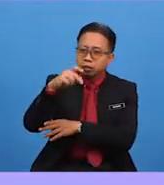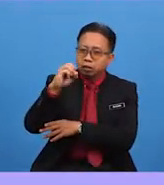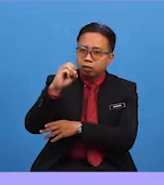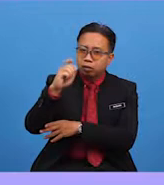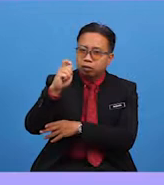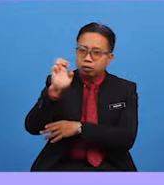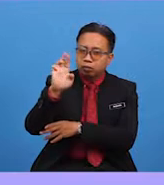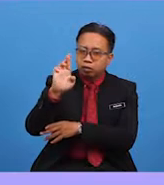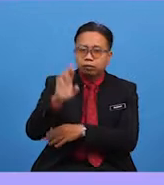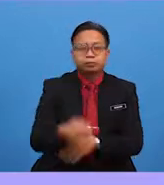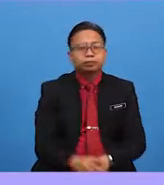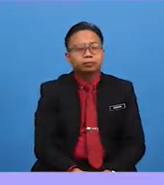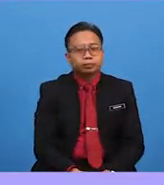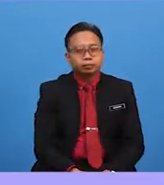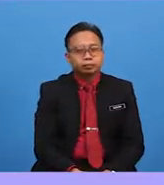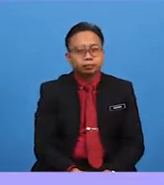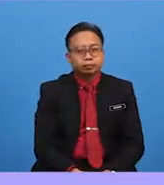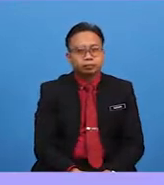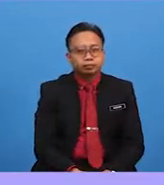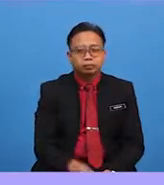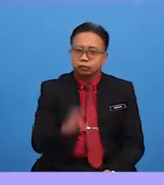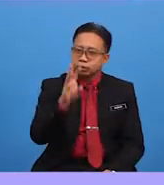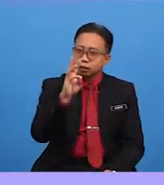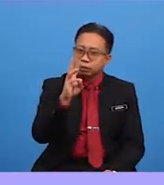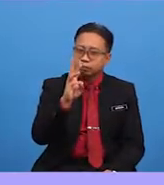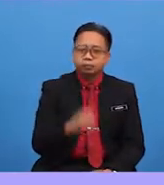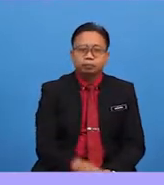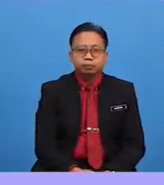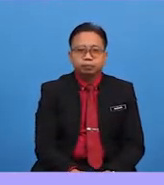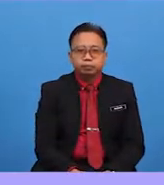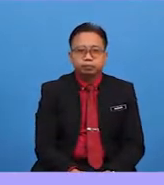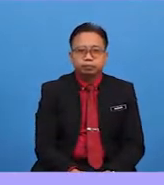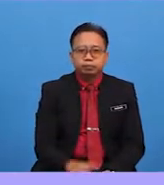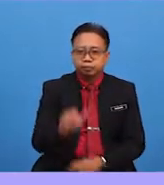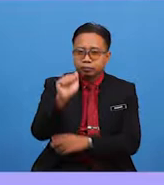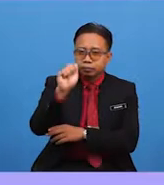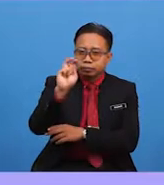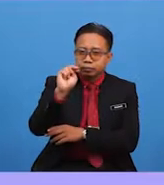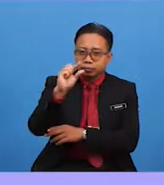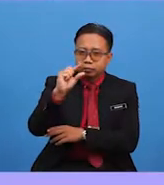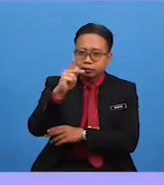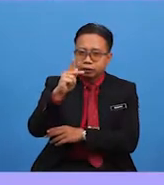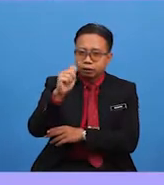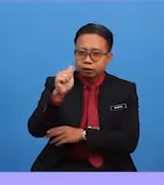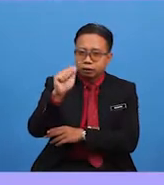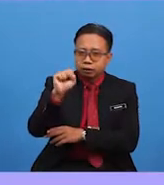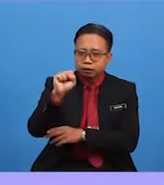Helikopter. Perkataan yang keenam, angka